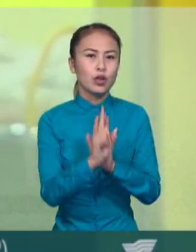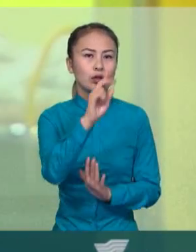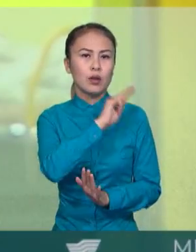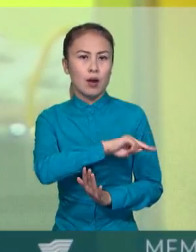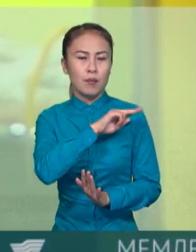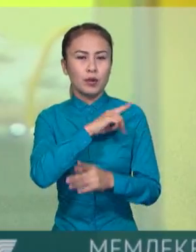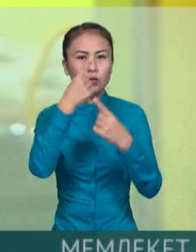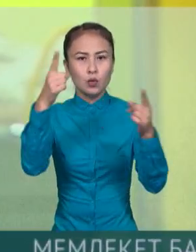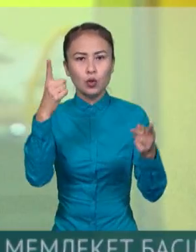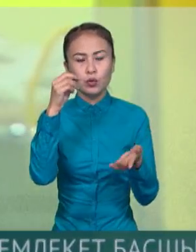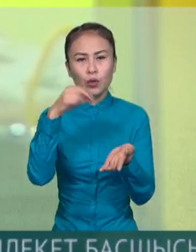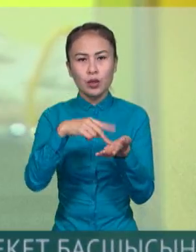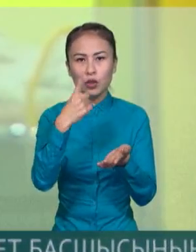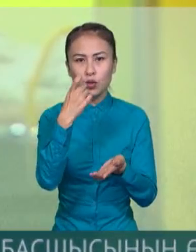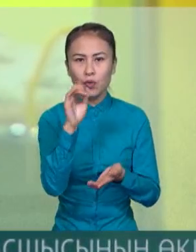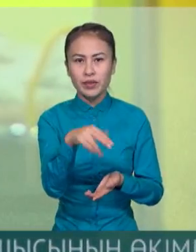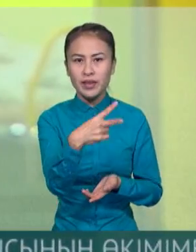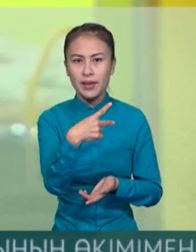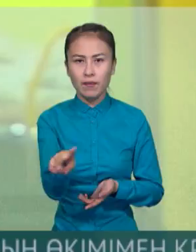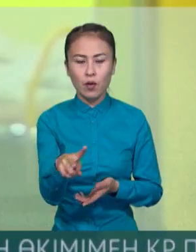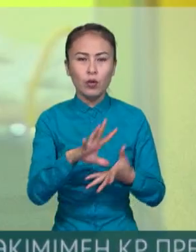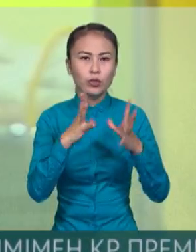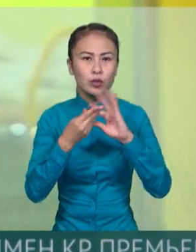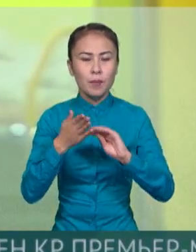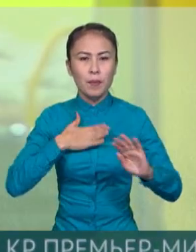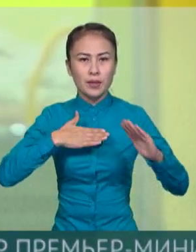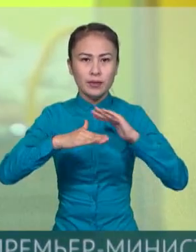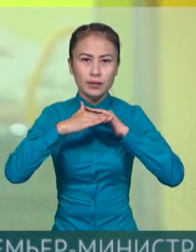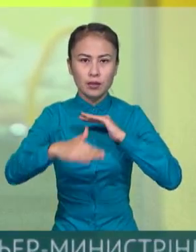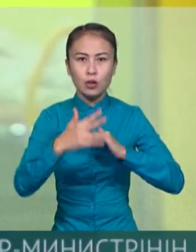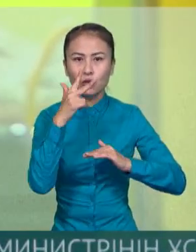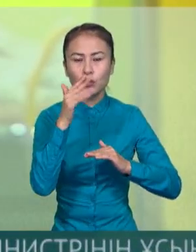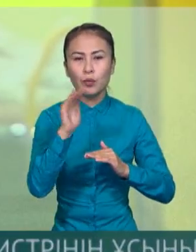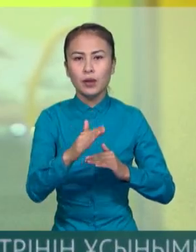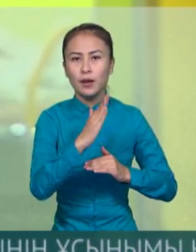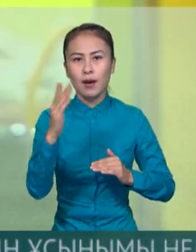елдердегі бағасы 100 мың еуродан асады. Айта кетейік, елімізде 3